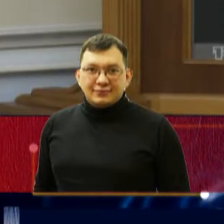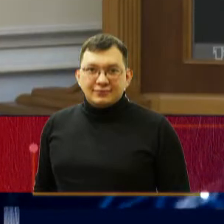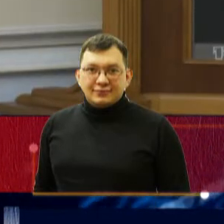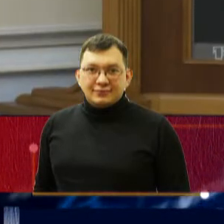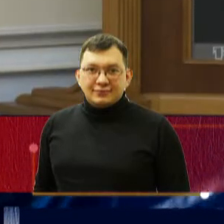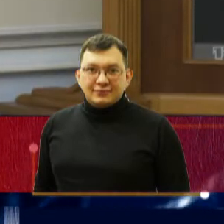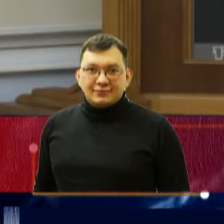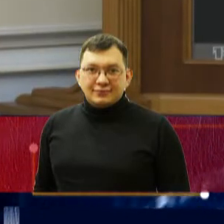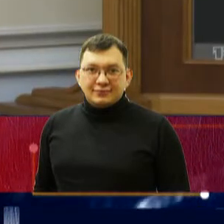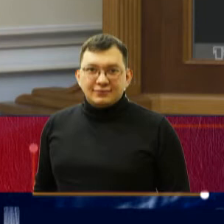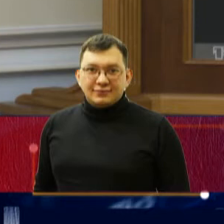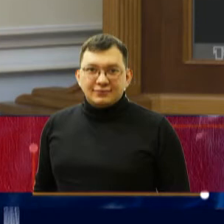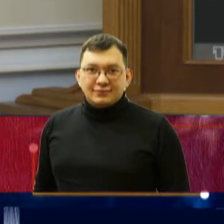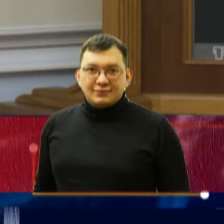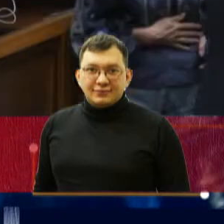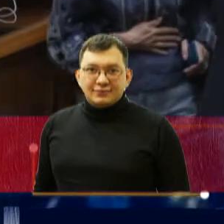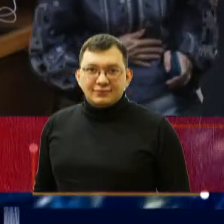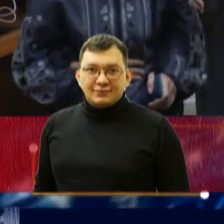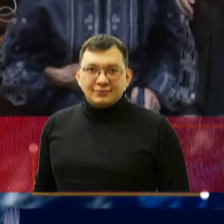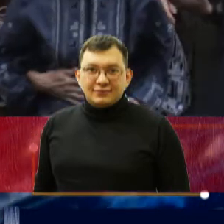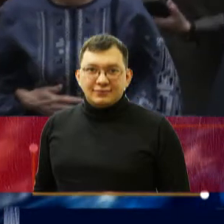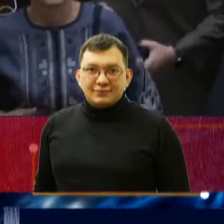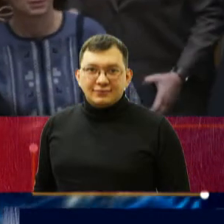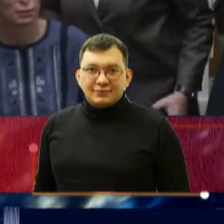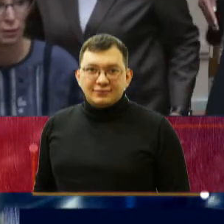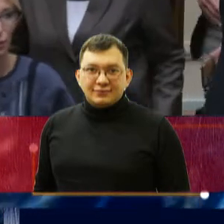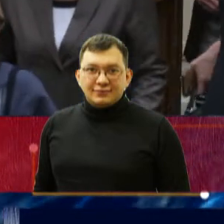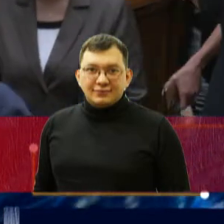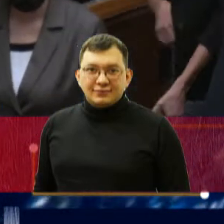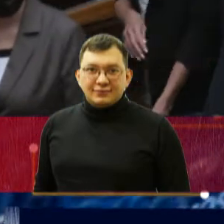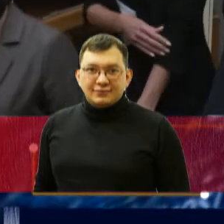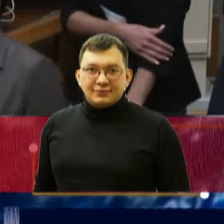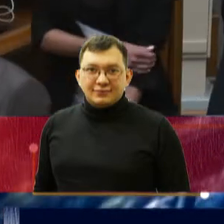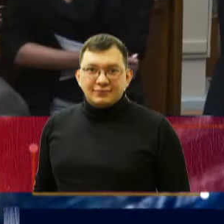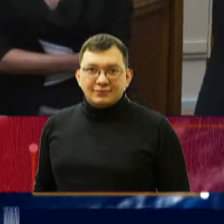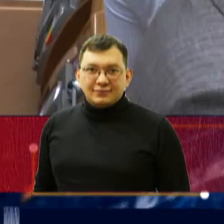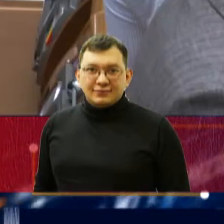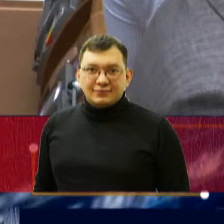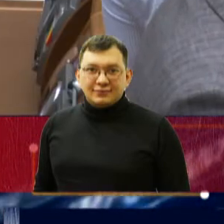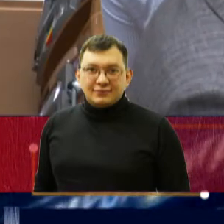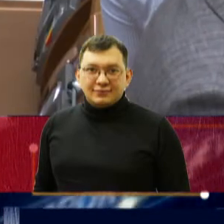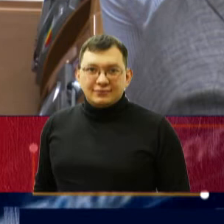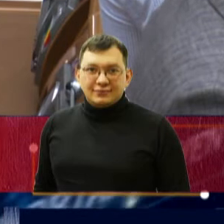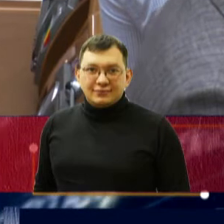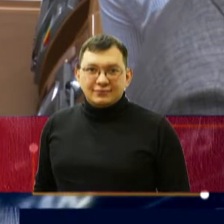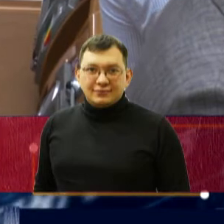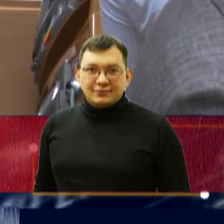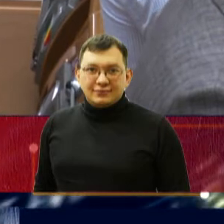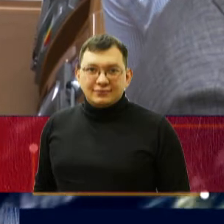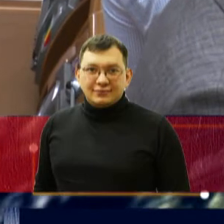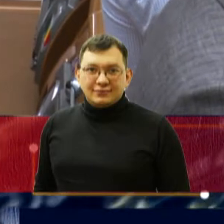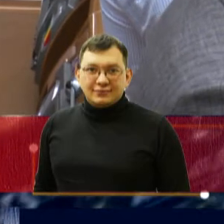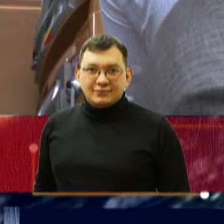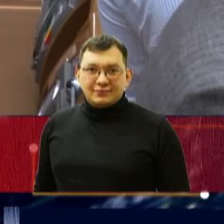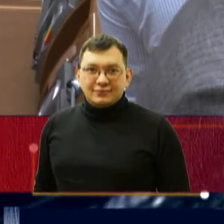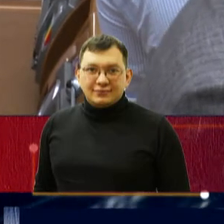в різноманітних фальсифікаційних цілях, я вважаю, що така практика голосування, вона має заслуговувати на,